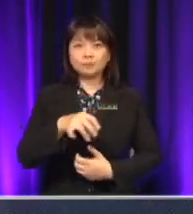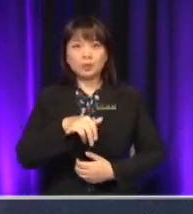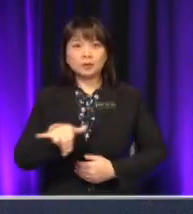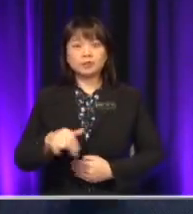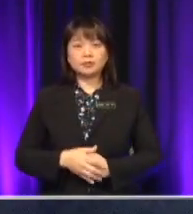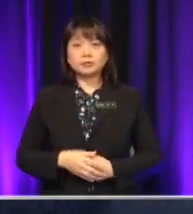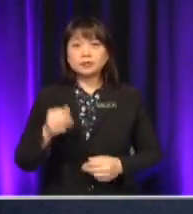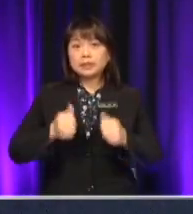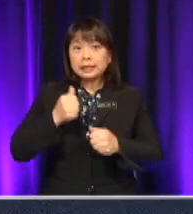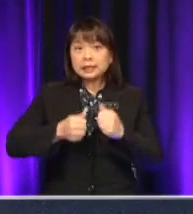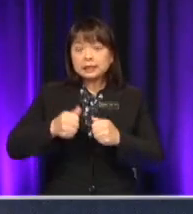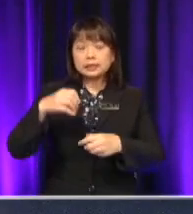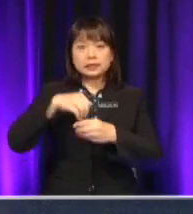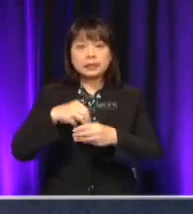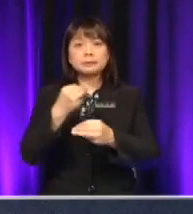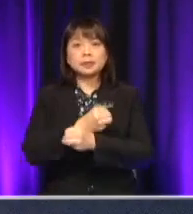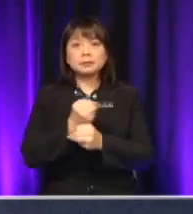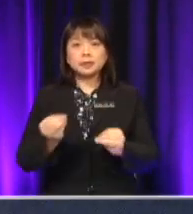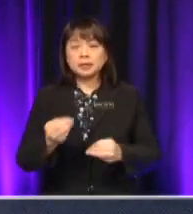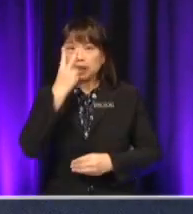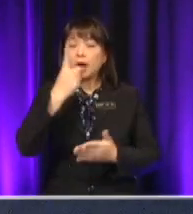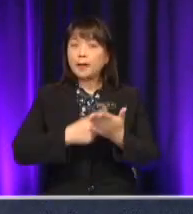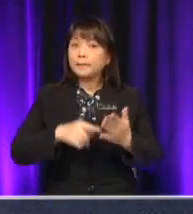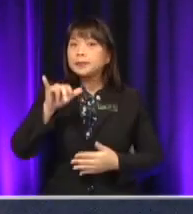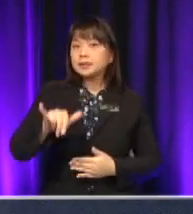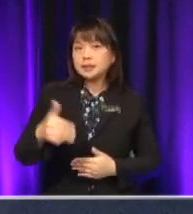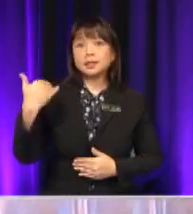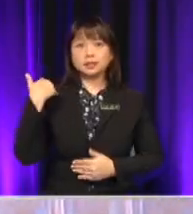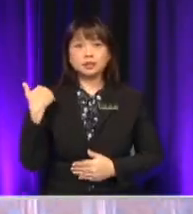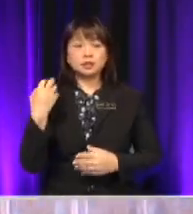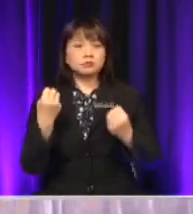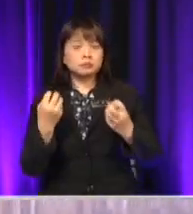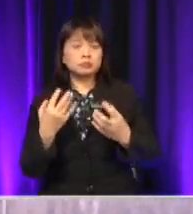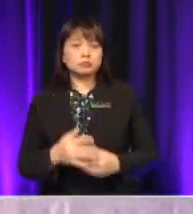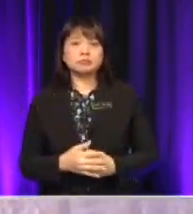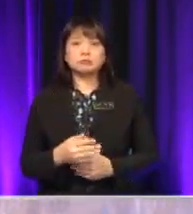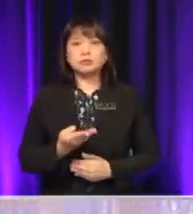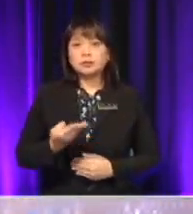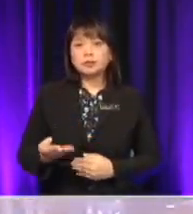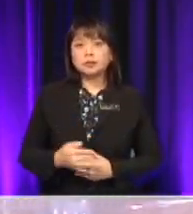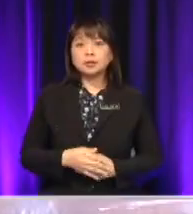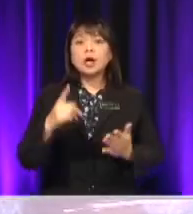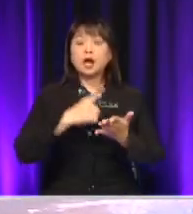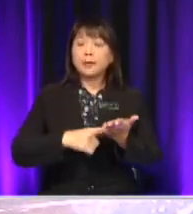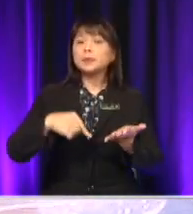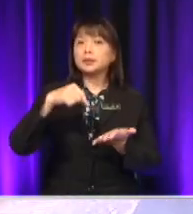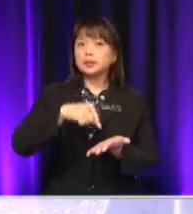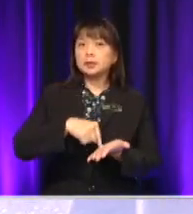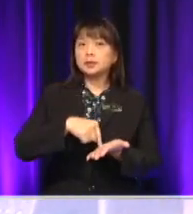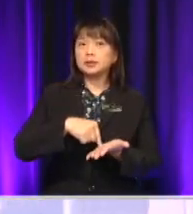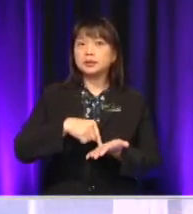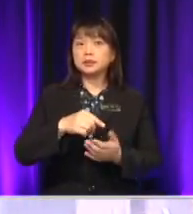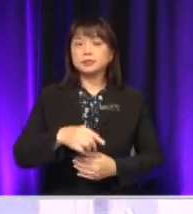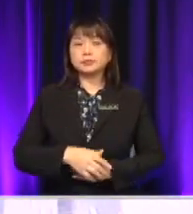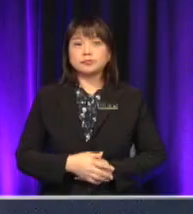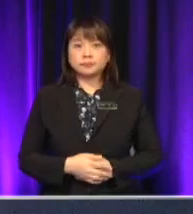macam-macam. Nak tengok apa yang ada. Macam-macam ada kat sini. Yang apa ni? Apa benda semua ni?